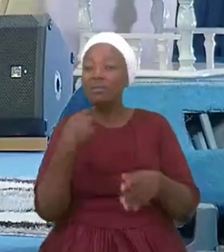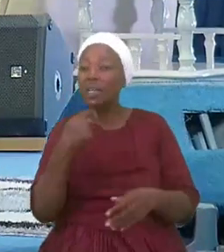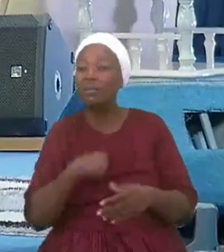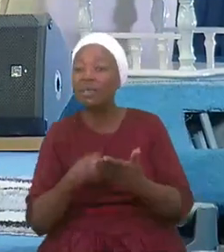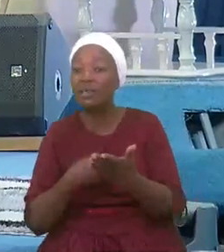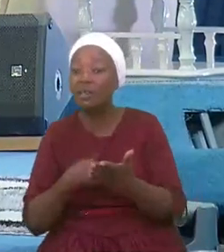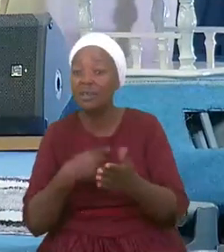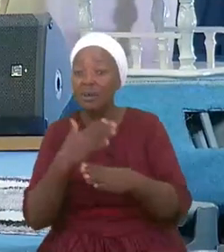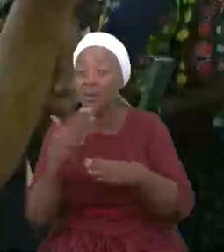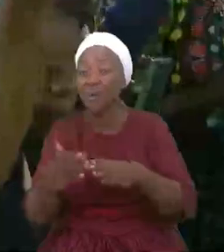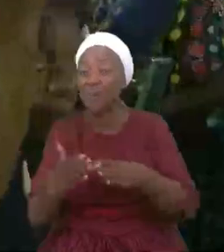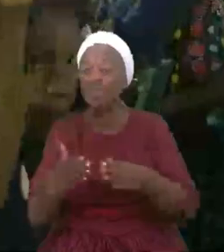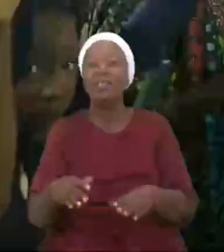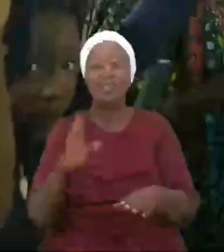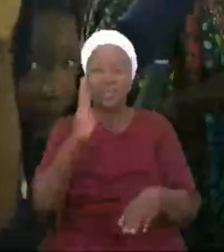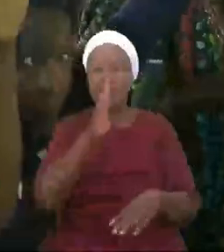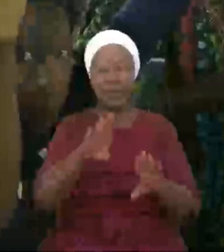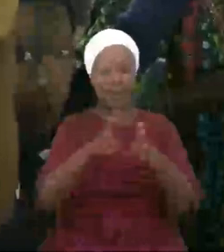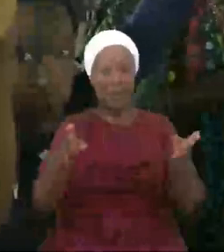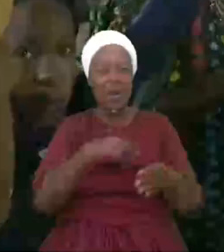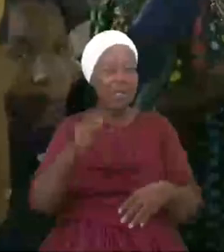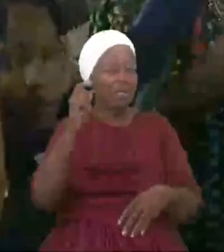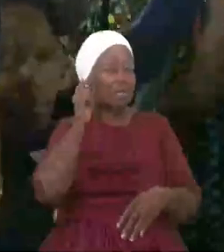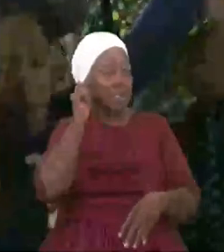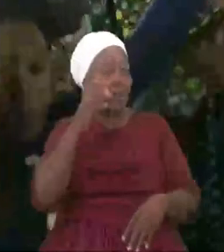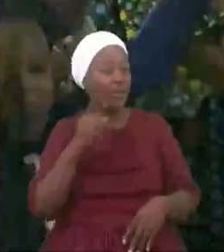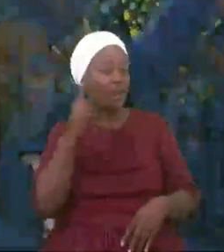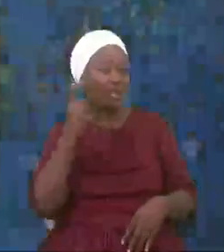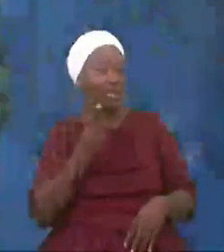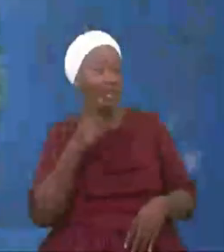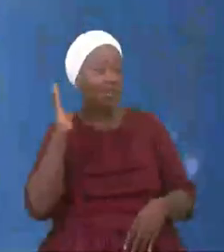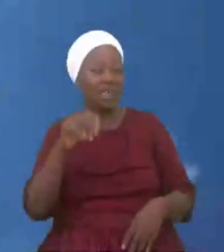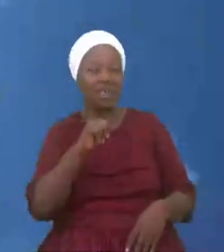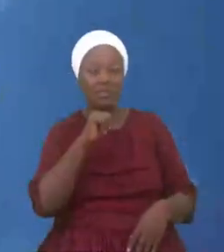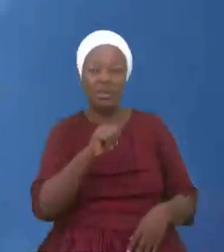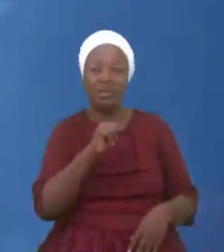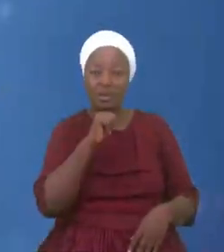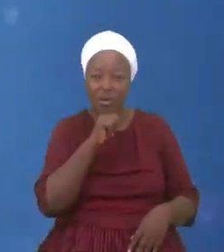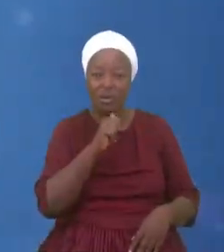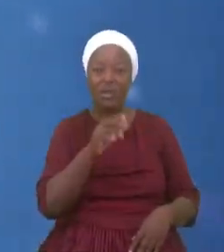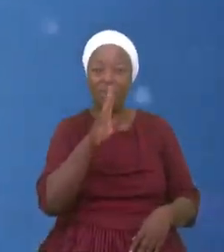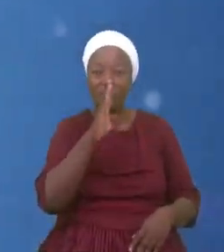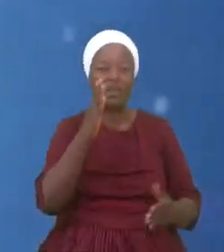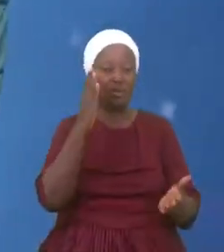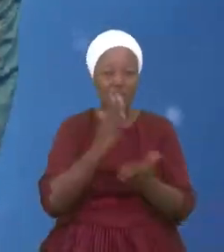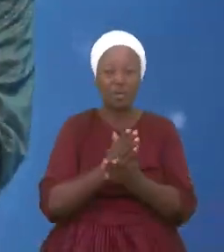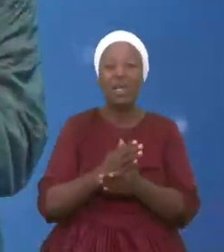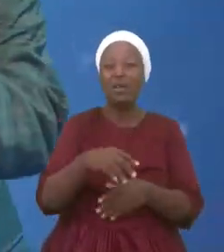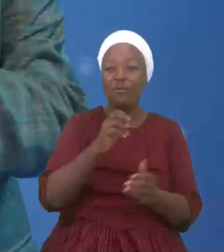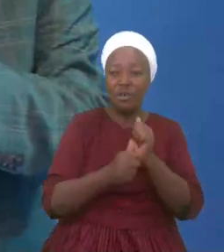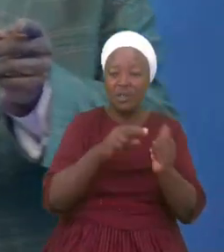s'oublierons les yeux des aveux s'oublieront les oreilles